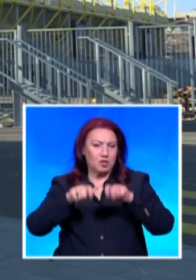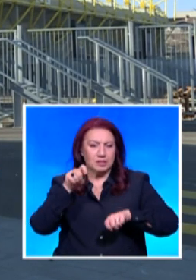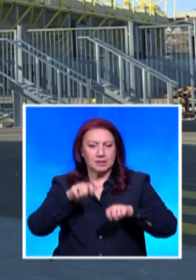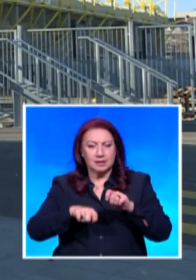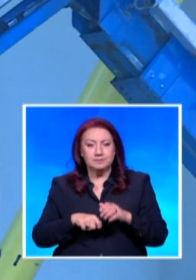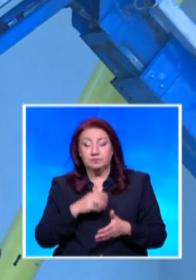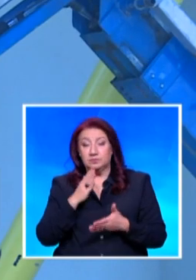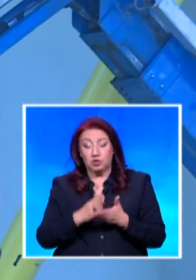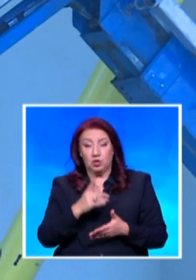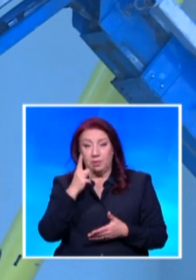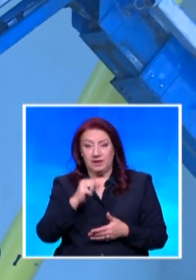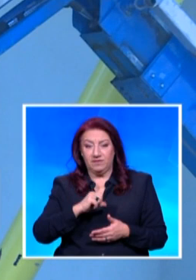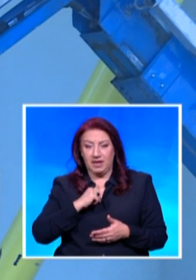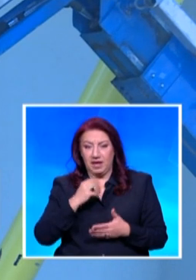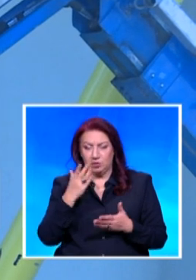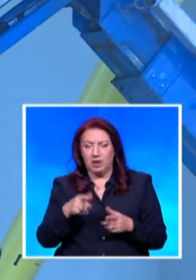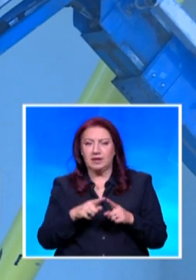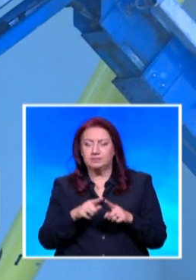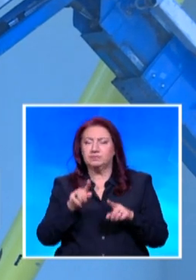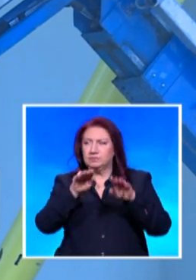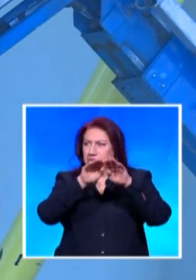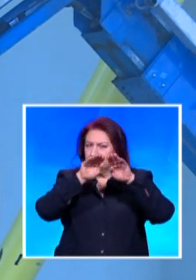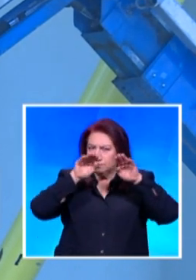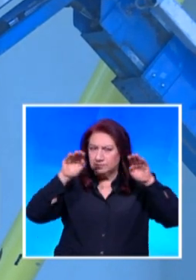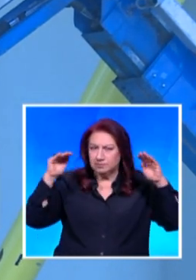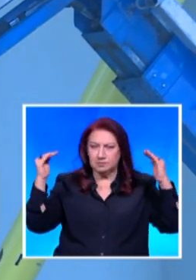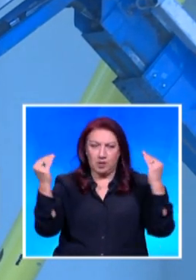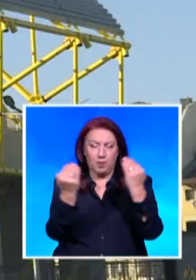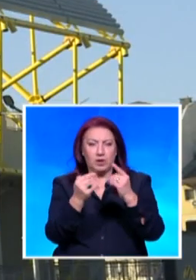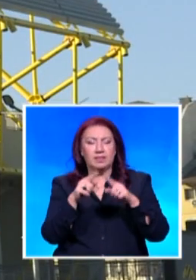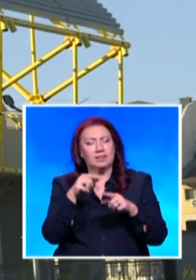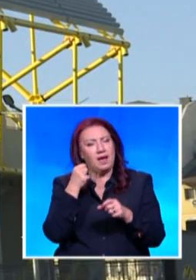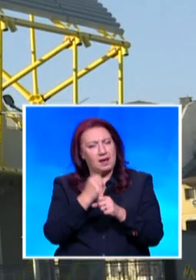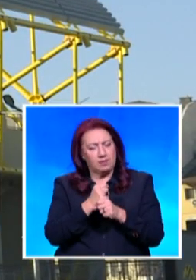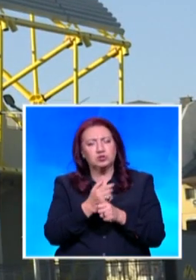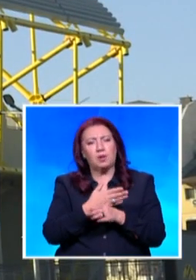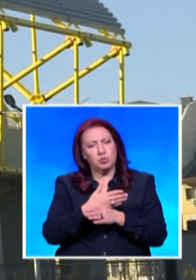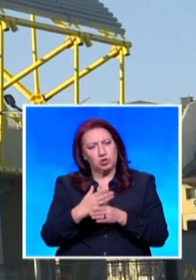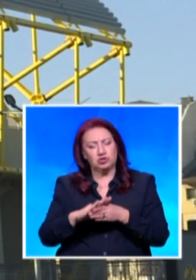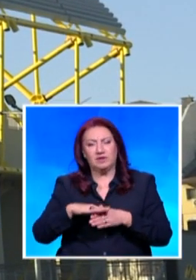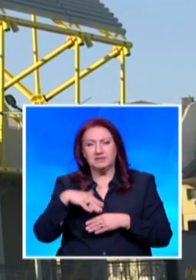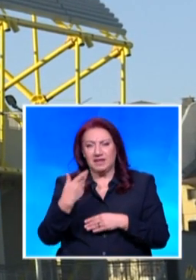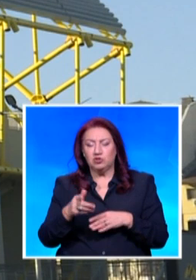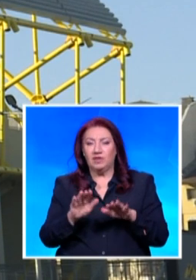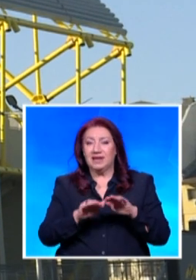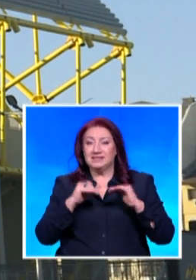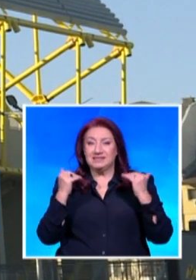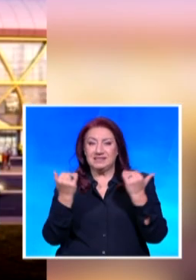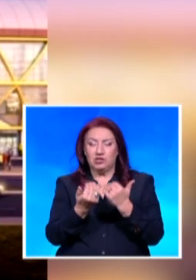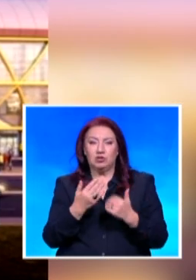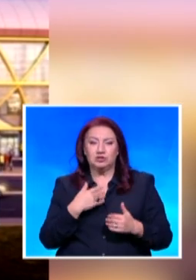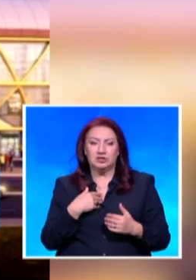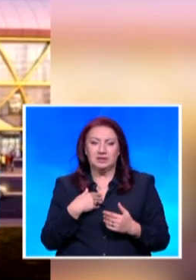До 1 януари колежа ще бъде покрит, но работата по покривната конструкция ще продължи и след това. Стадионът ще се здобие с